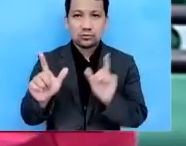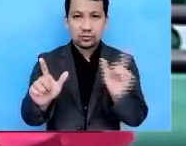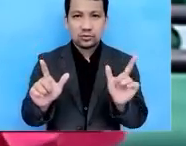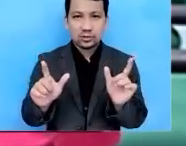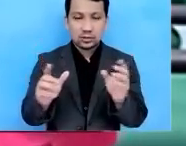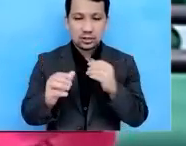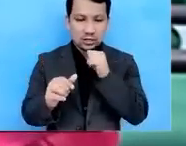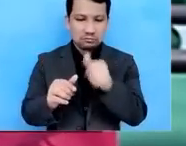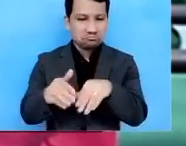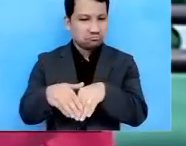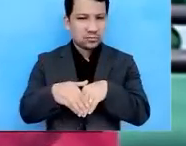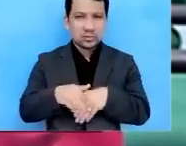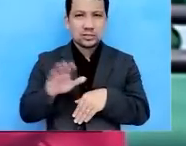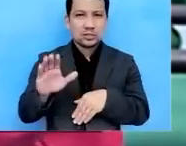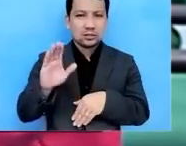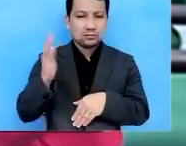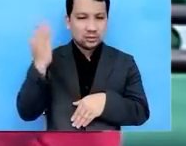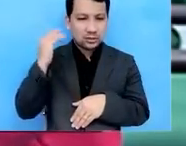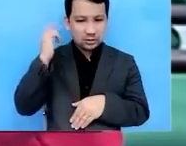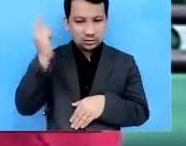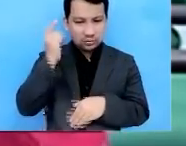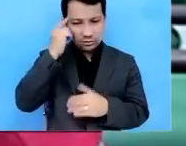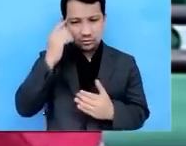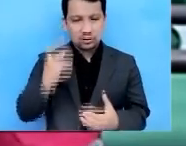tinanggi raw ito ng dating gobernador.